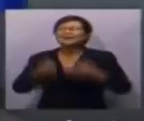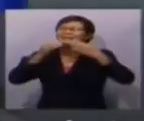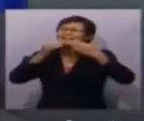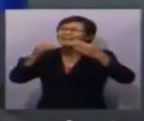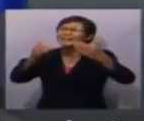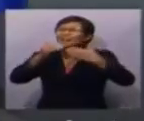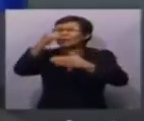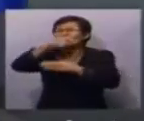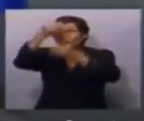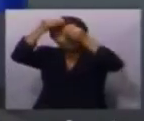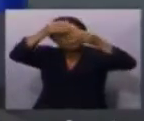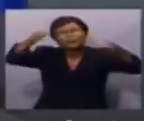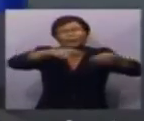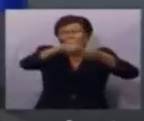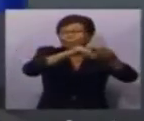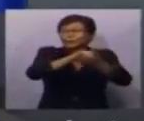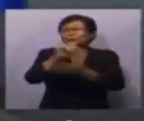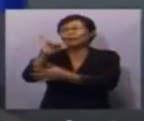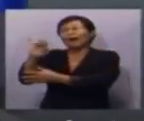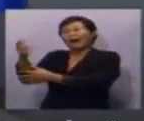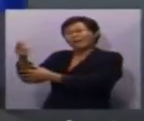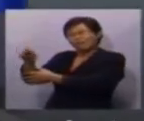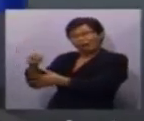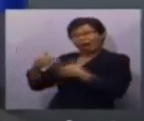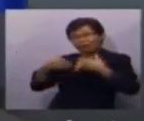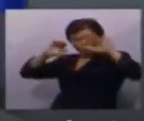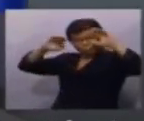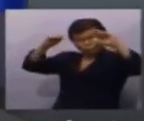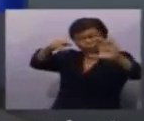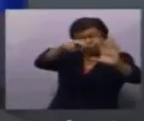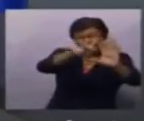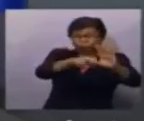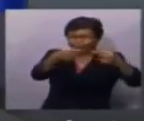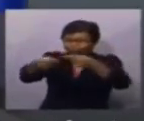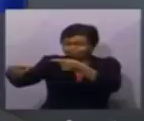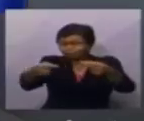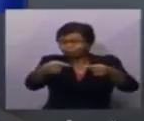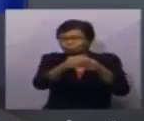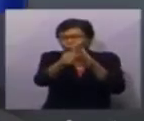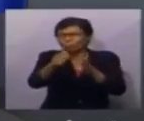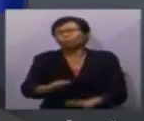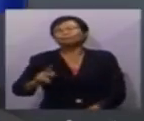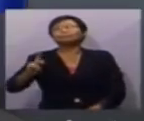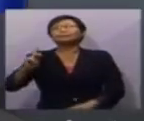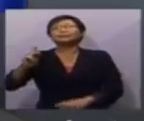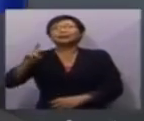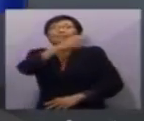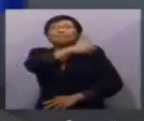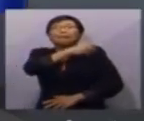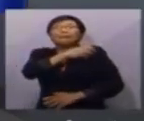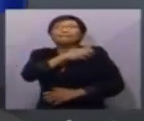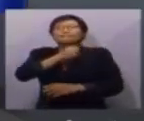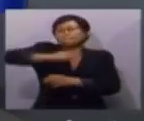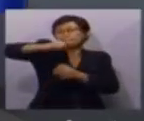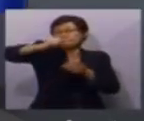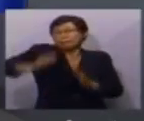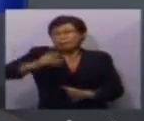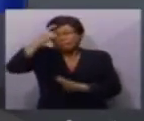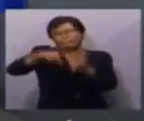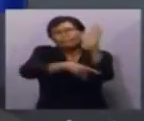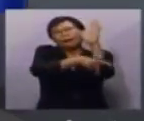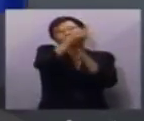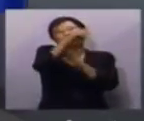Terima kasih untuk informasi itu tadi, Ivan. Turut menjadi tumpuan kerusi yang ditandingi pemimpin kanan Parti Pembangkang. Bagi